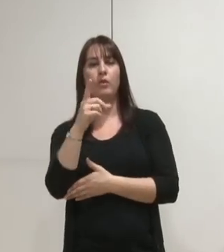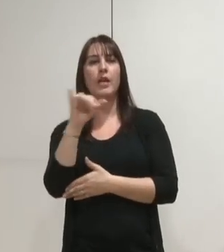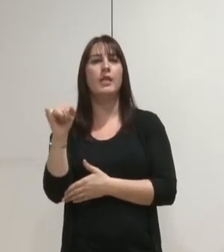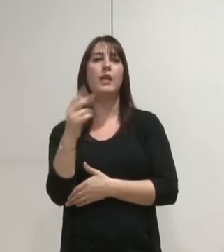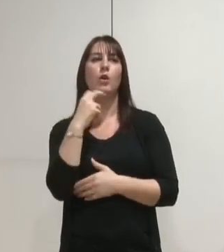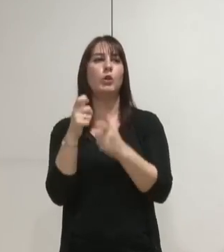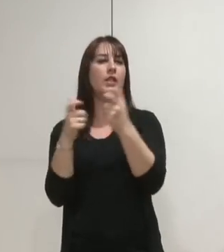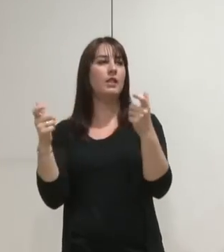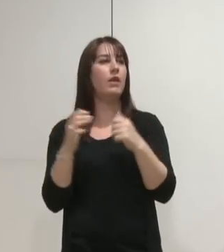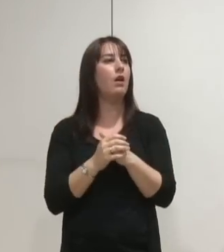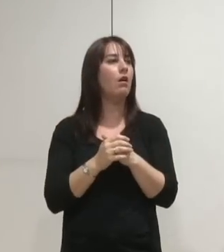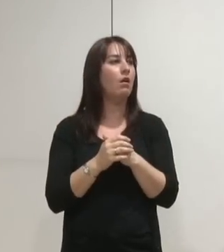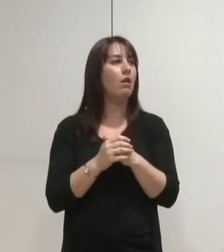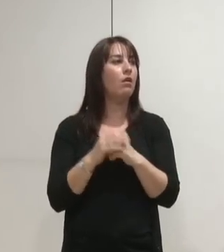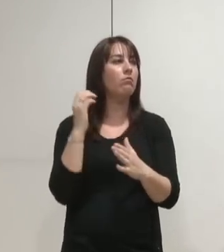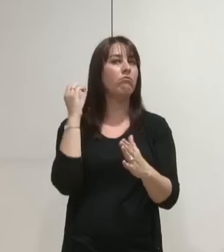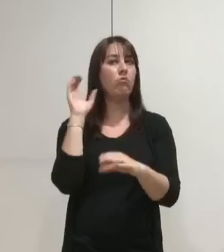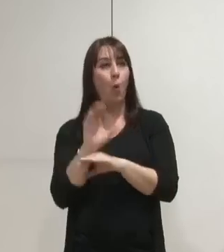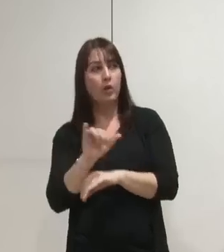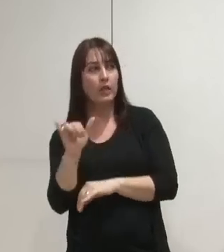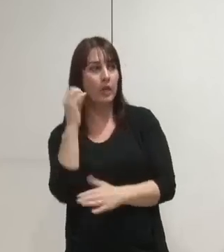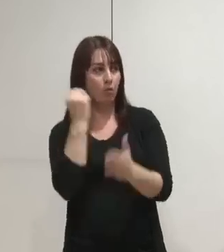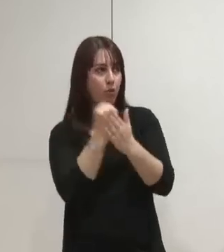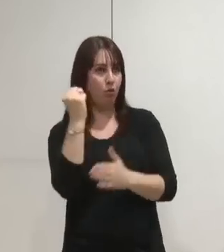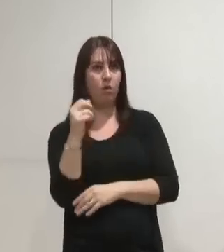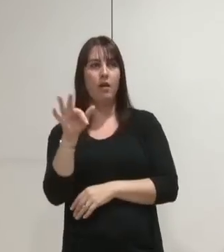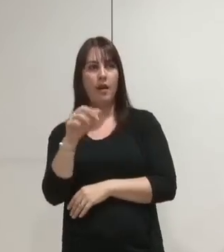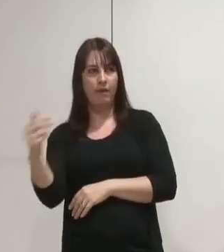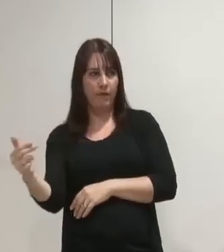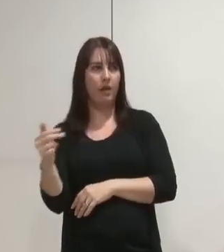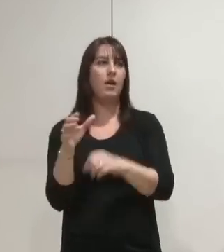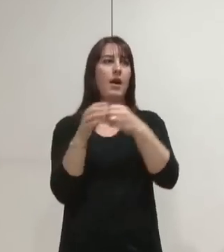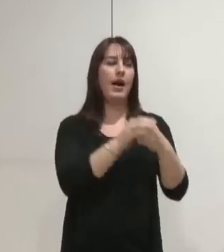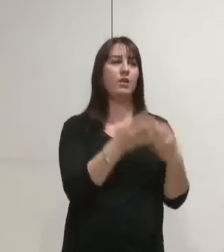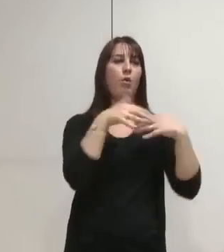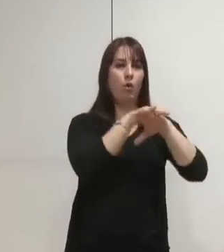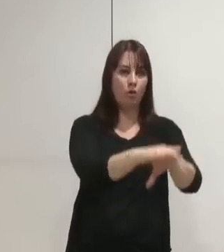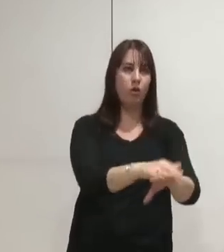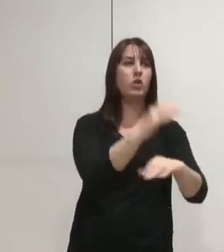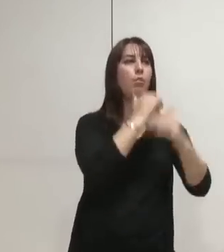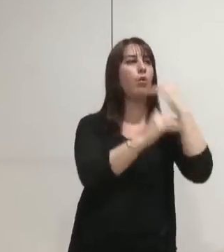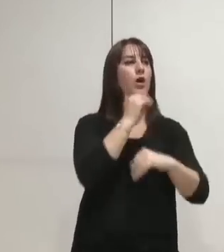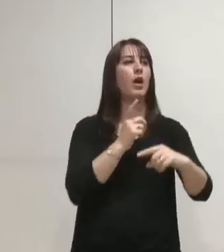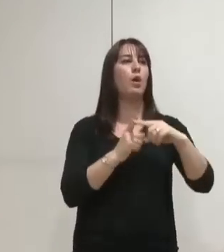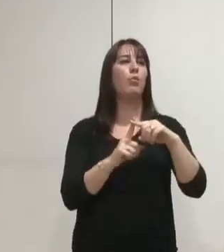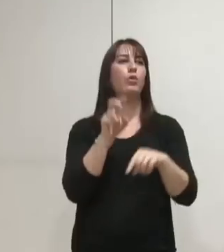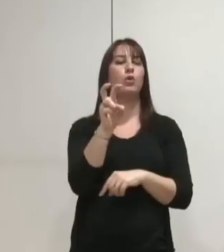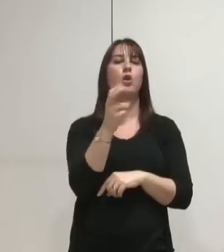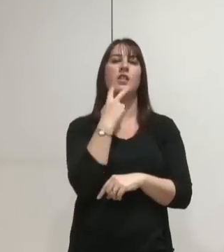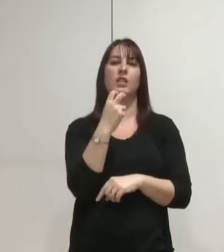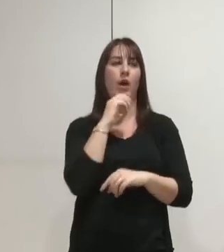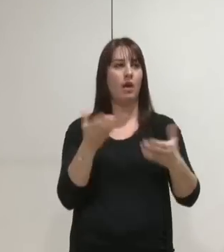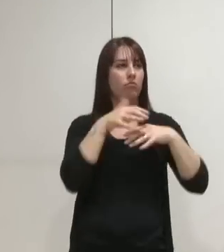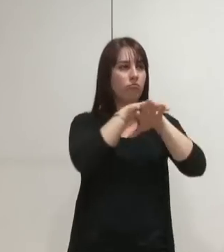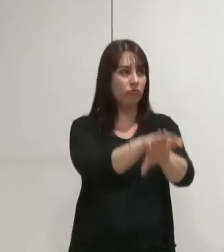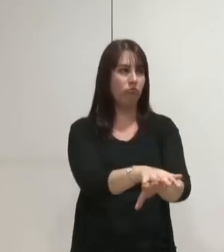s'abstient qui vote contre qui vote pour frond national rassemblement de gauche et de progrès rassemblement citoyen de la gauche et les écologistes ce